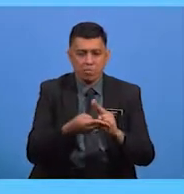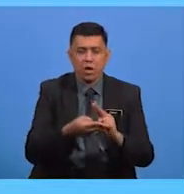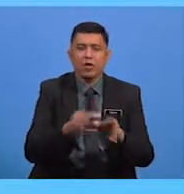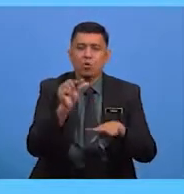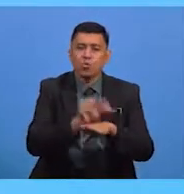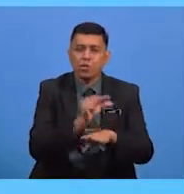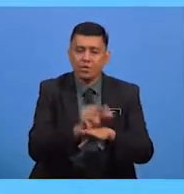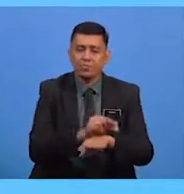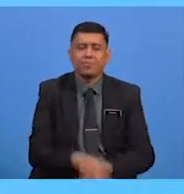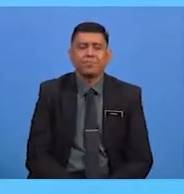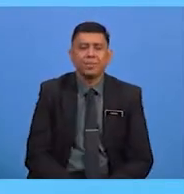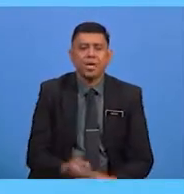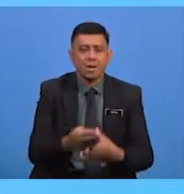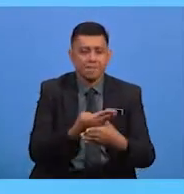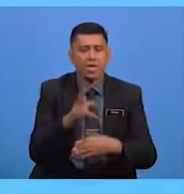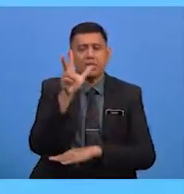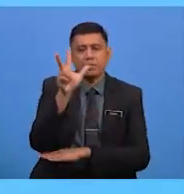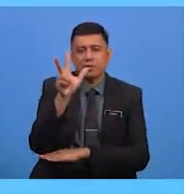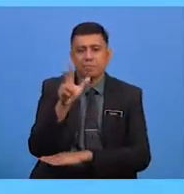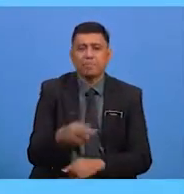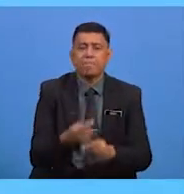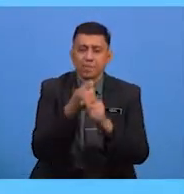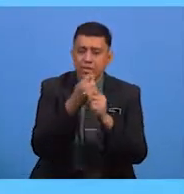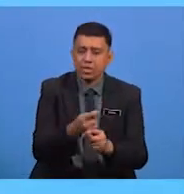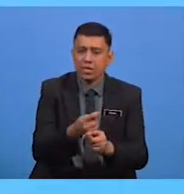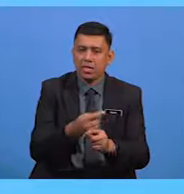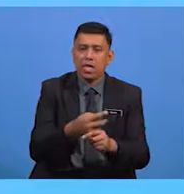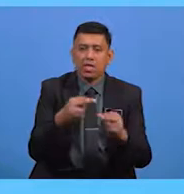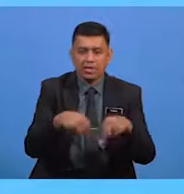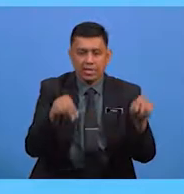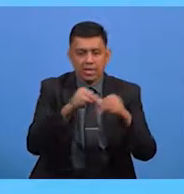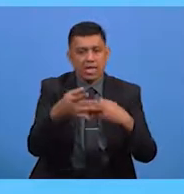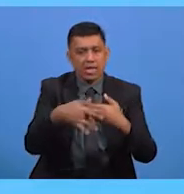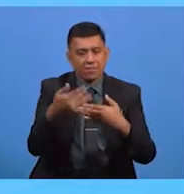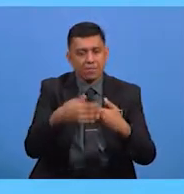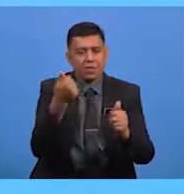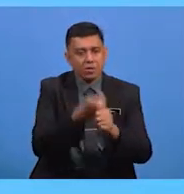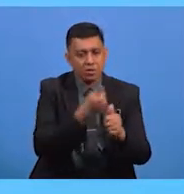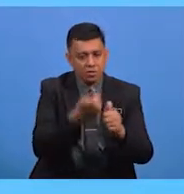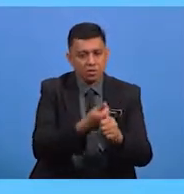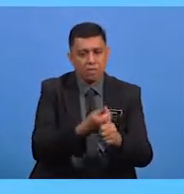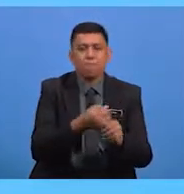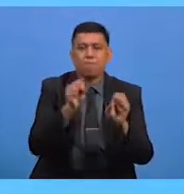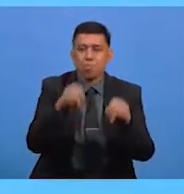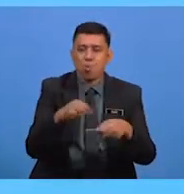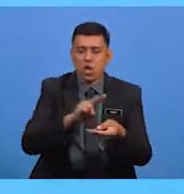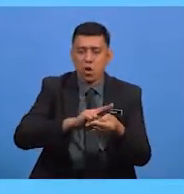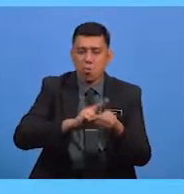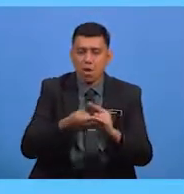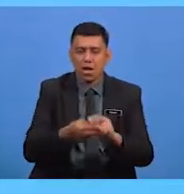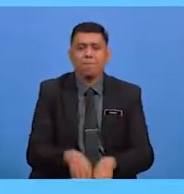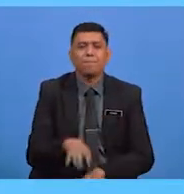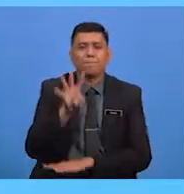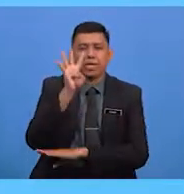digunakan. Bahagian ketiga, menetapkan nilai awal kepada setiap pembeli ubah.